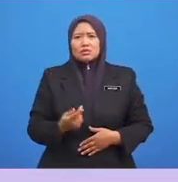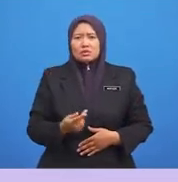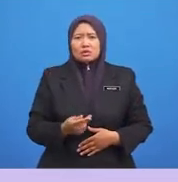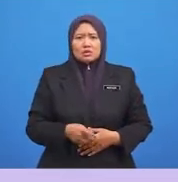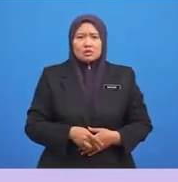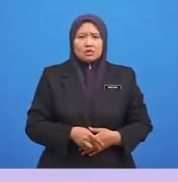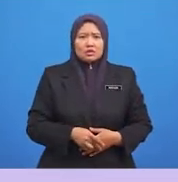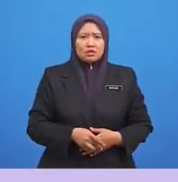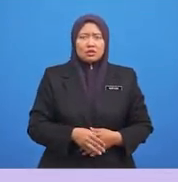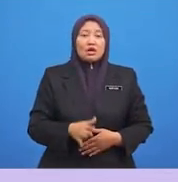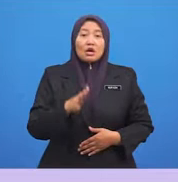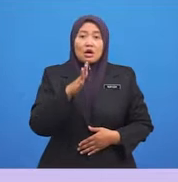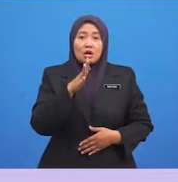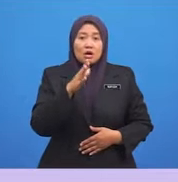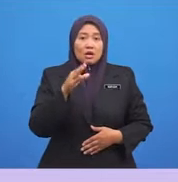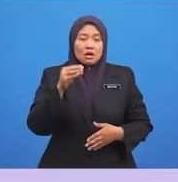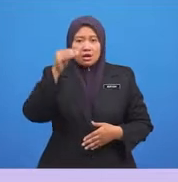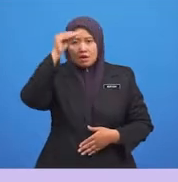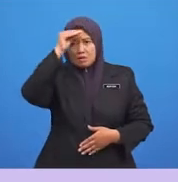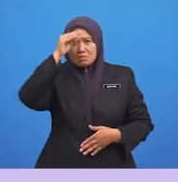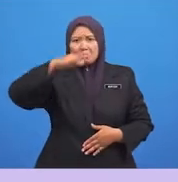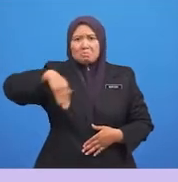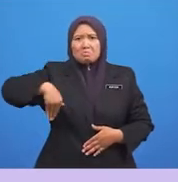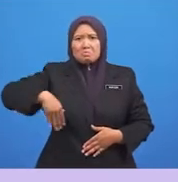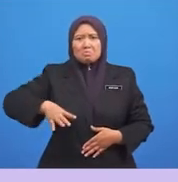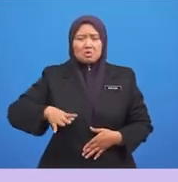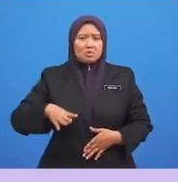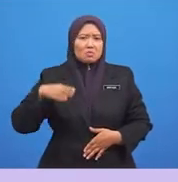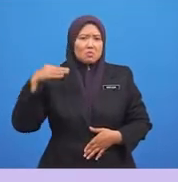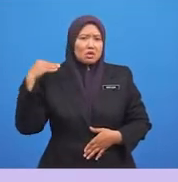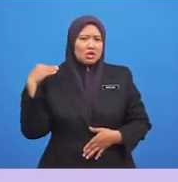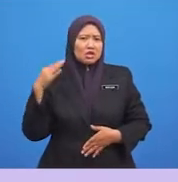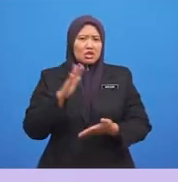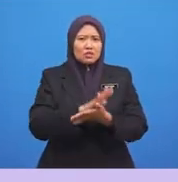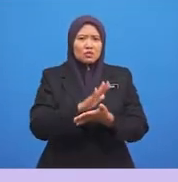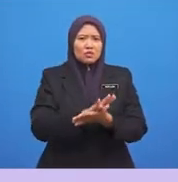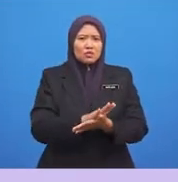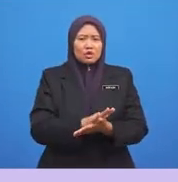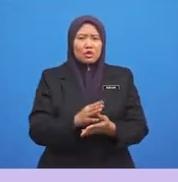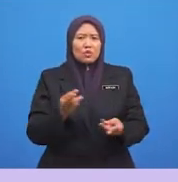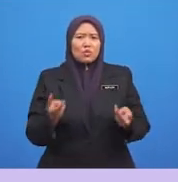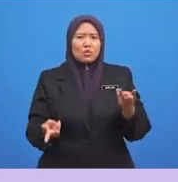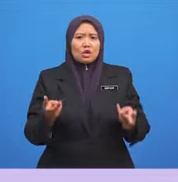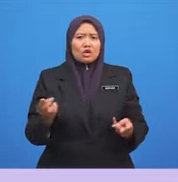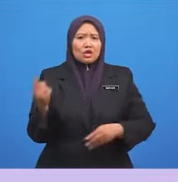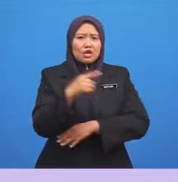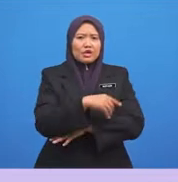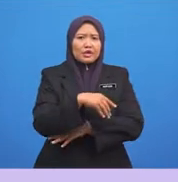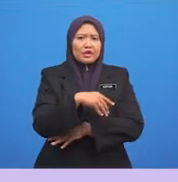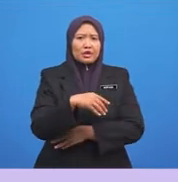Kerana abang belum balik dari sekolah walaupun hari sudah lewat. Apakah jawapannya,